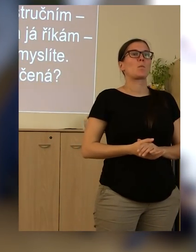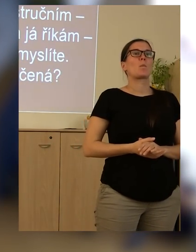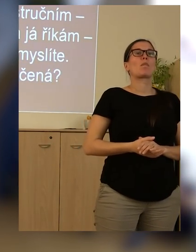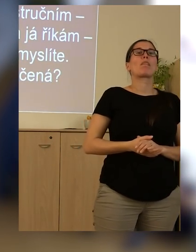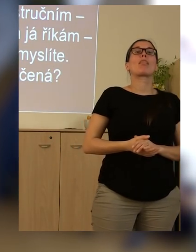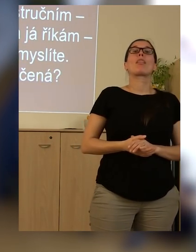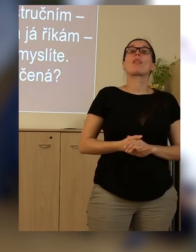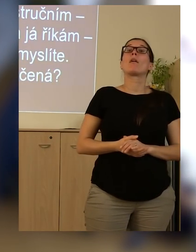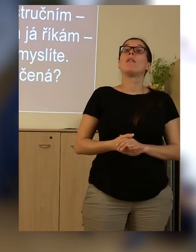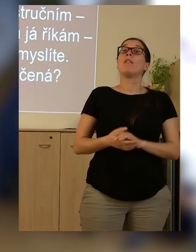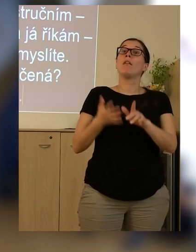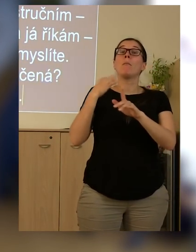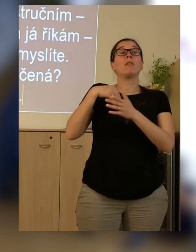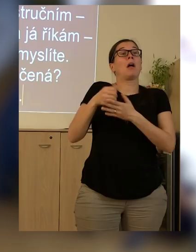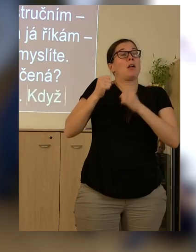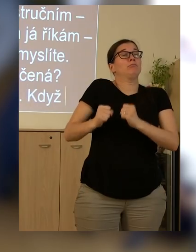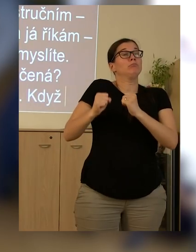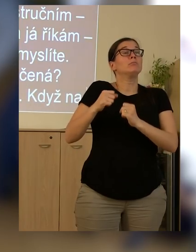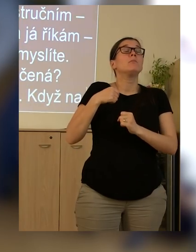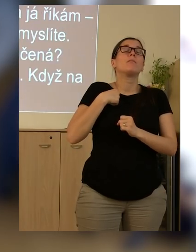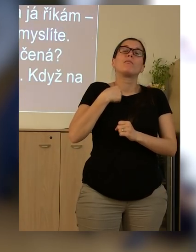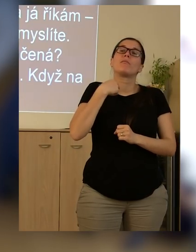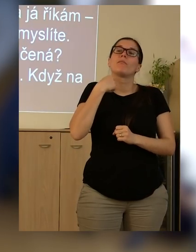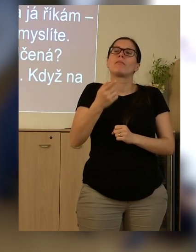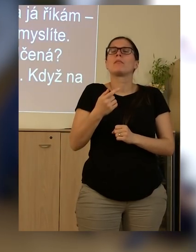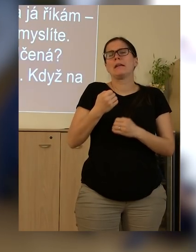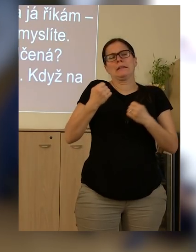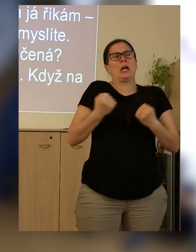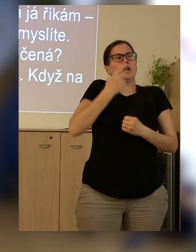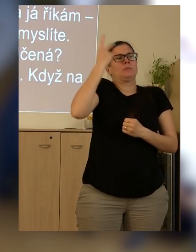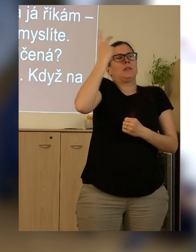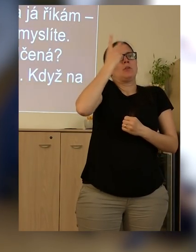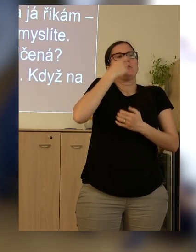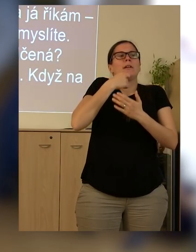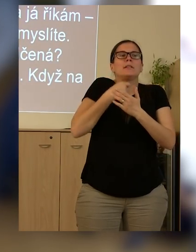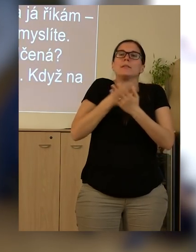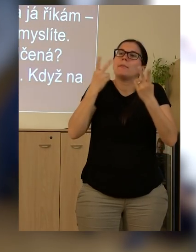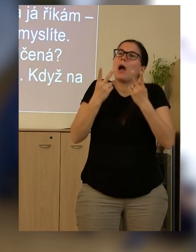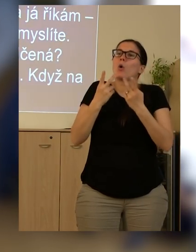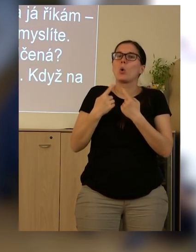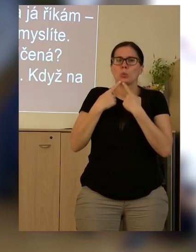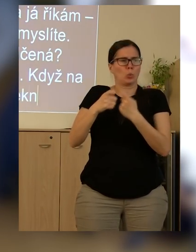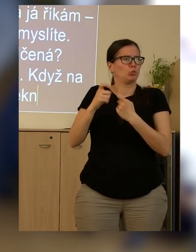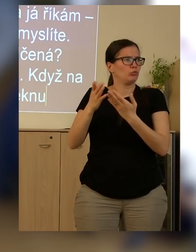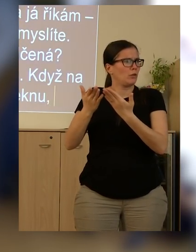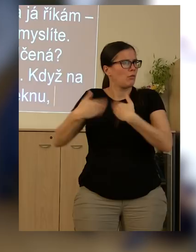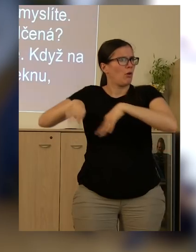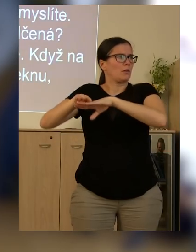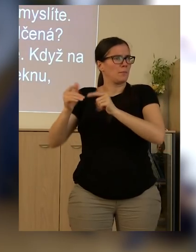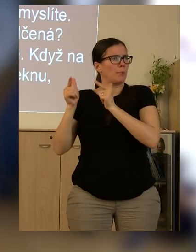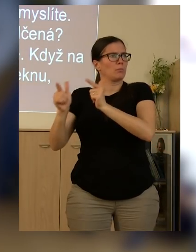Když na tom hodně trvá, tak jí řeknu, protože se snažím samozřejmě být advokátem té duše, tak